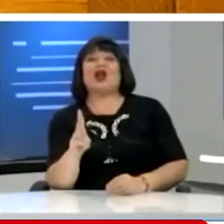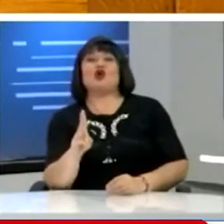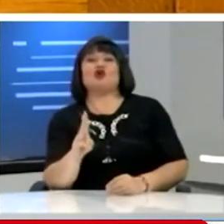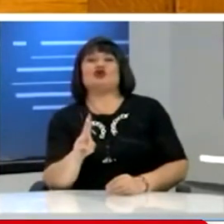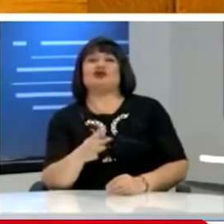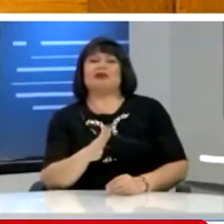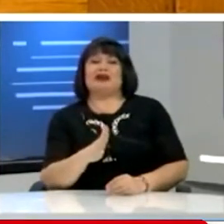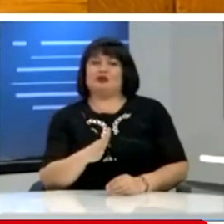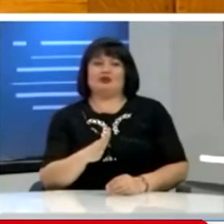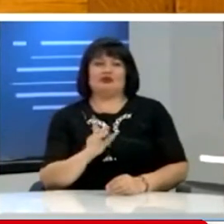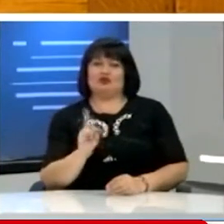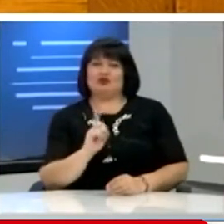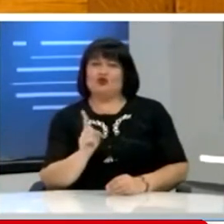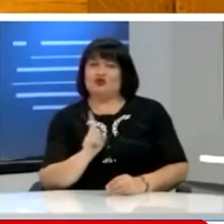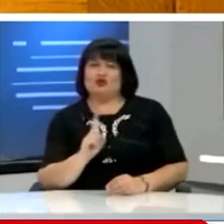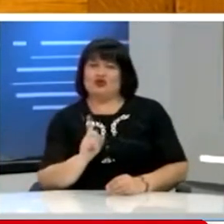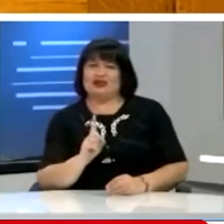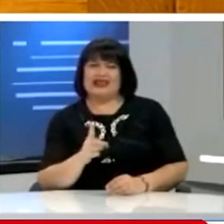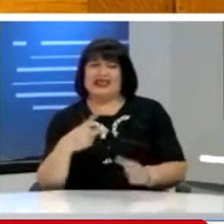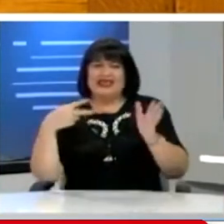300 και όχι